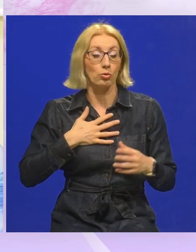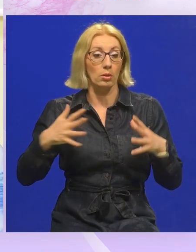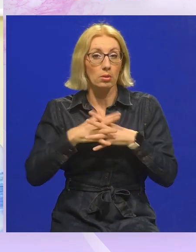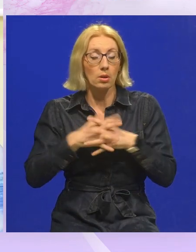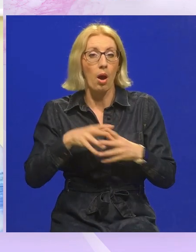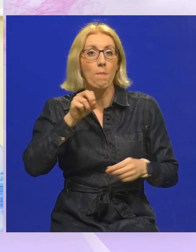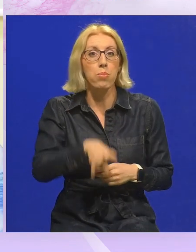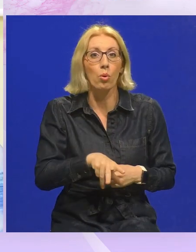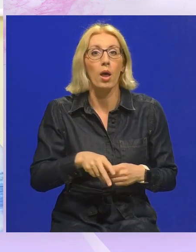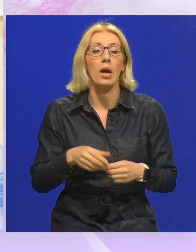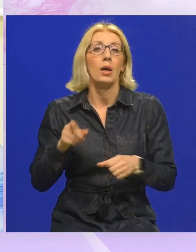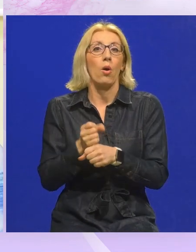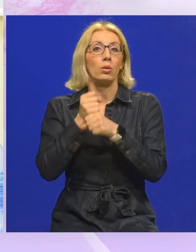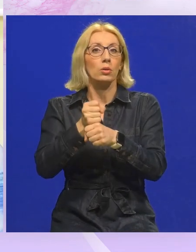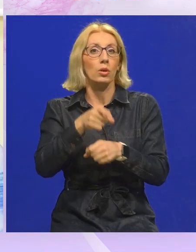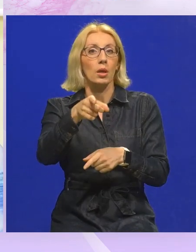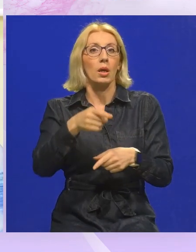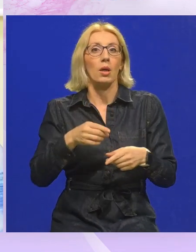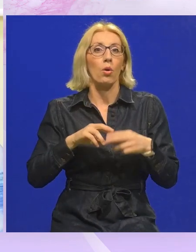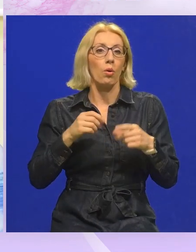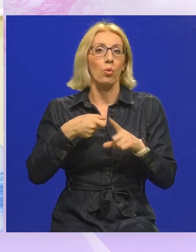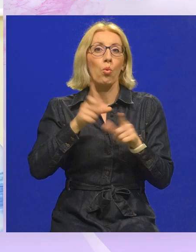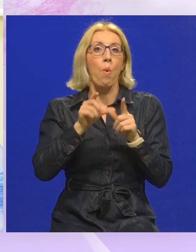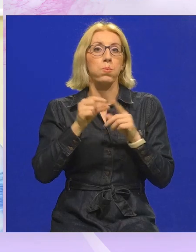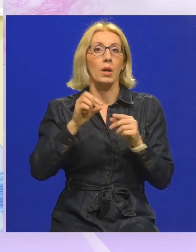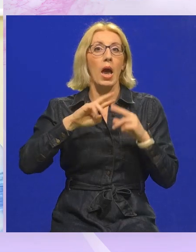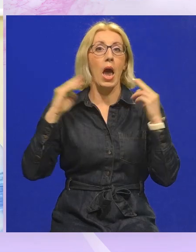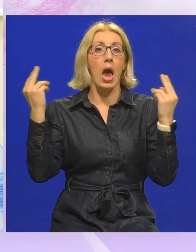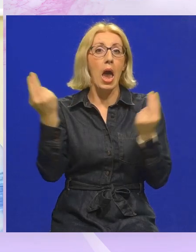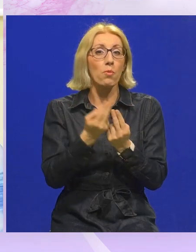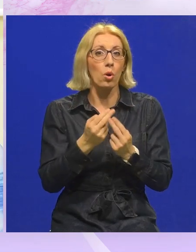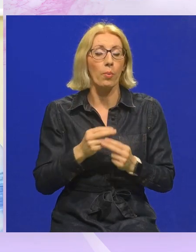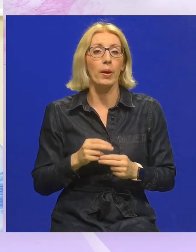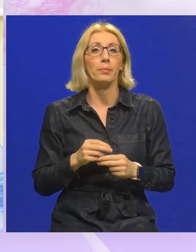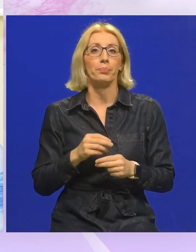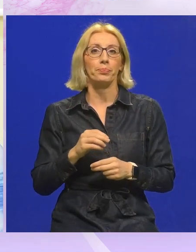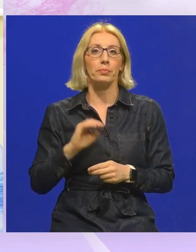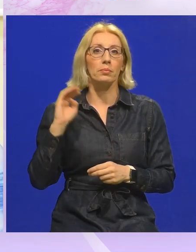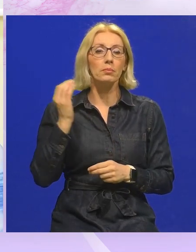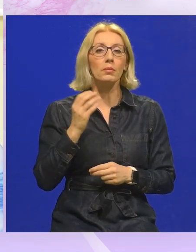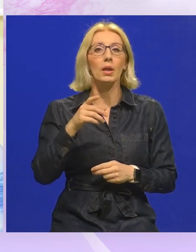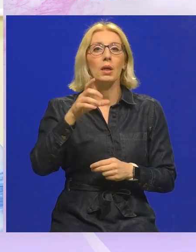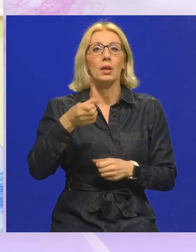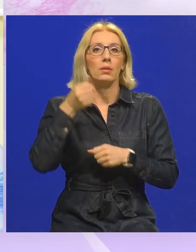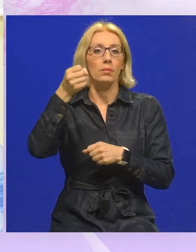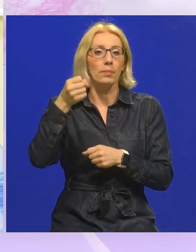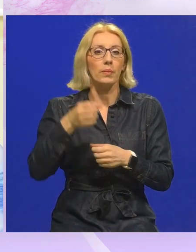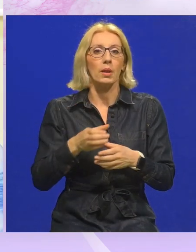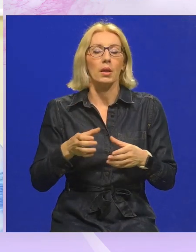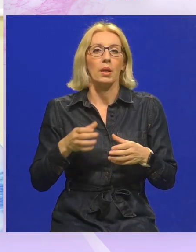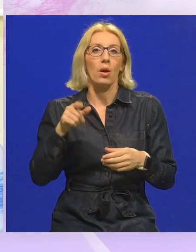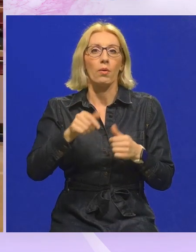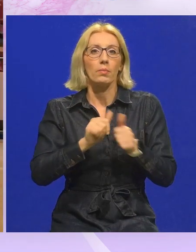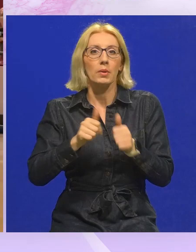Puli, održati Kup Europe 2023. u umjetničkom koturaljkanju. Ovo natjecanje